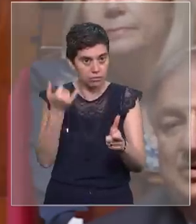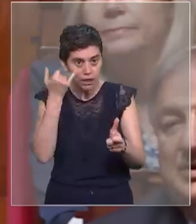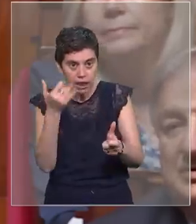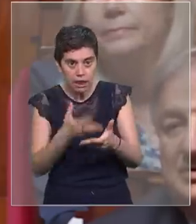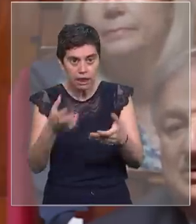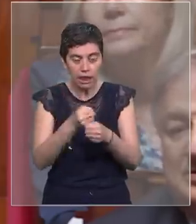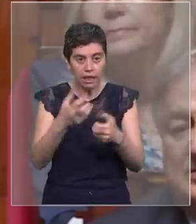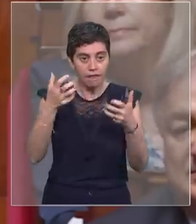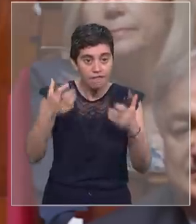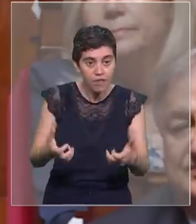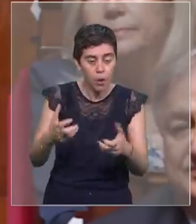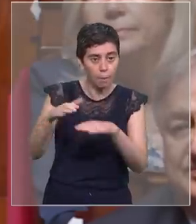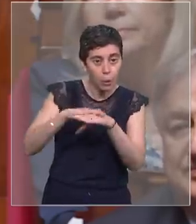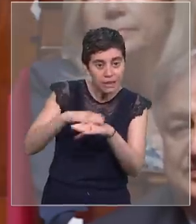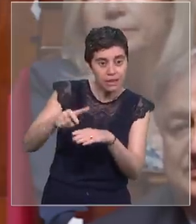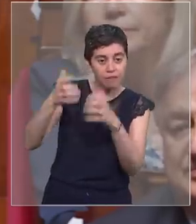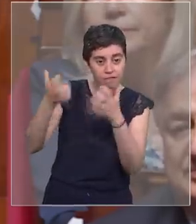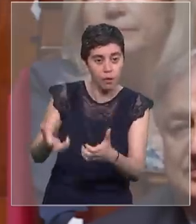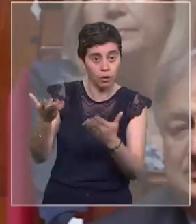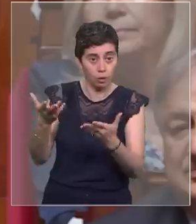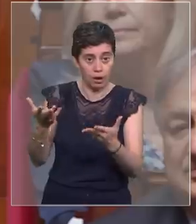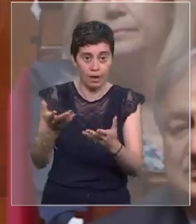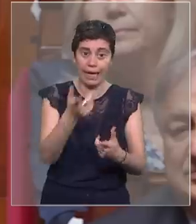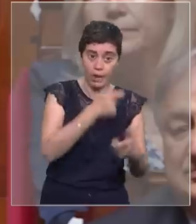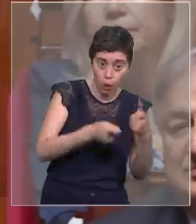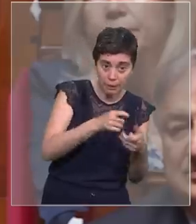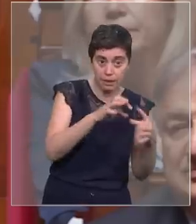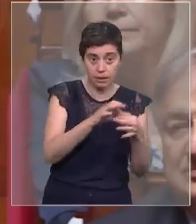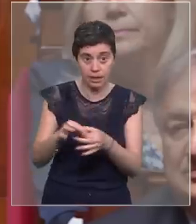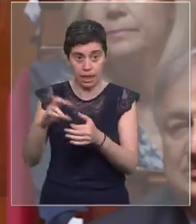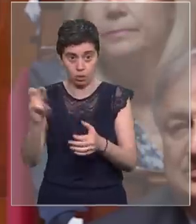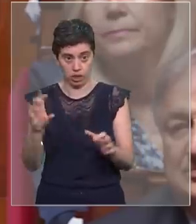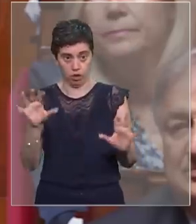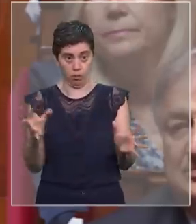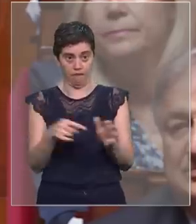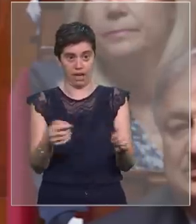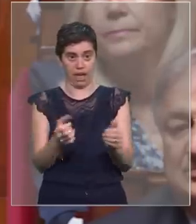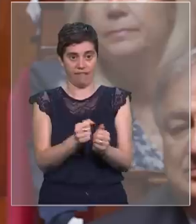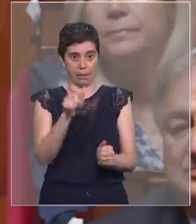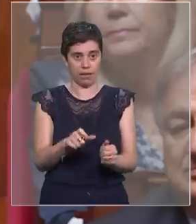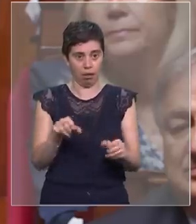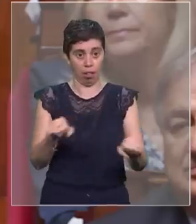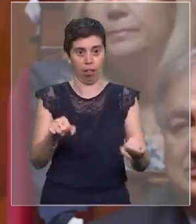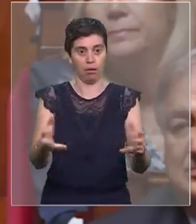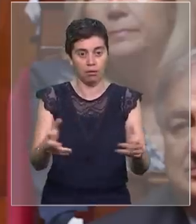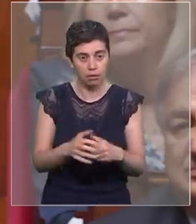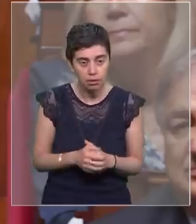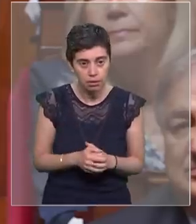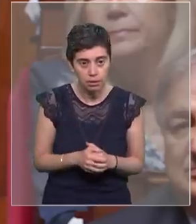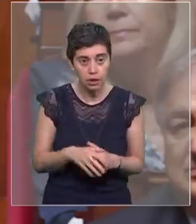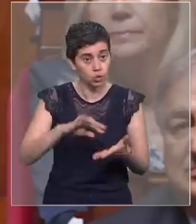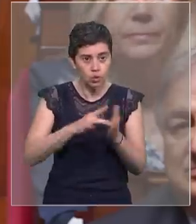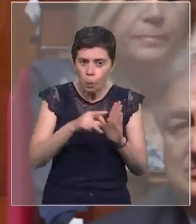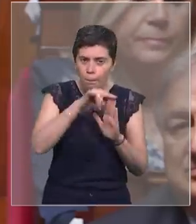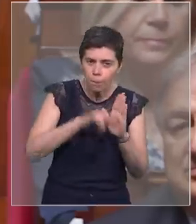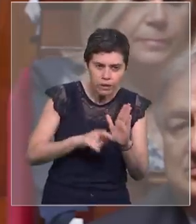volonté politique de concilier économie et écologie alors que toutes les procédures ont été